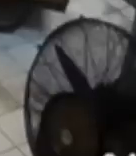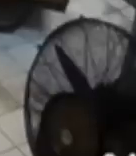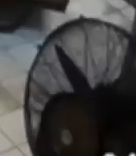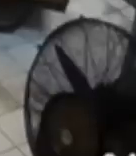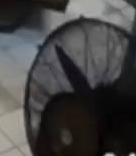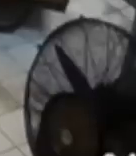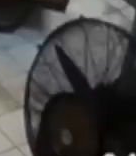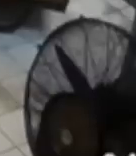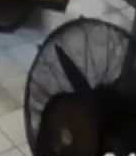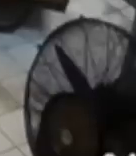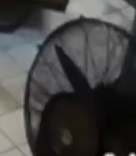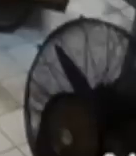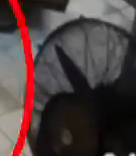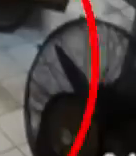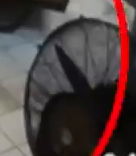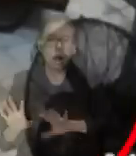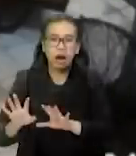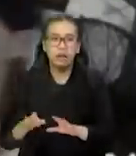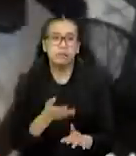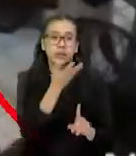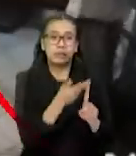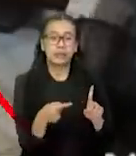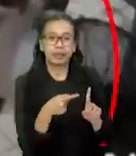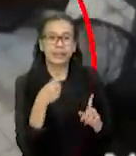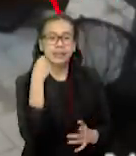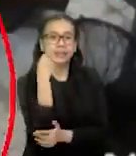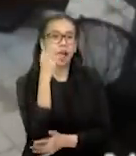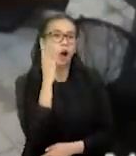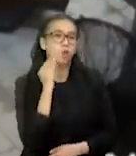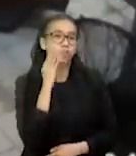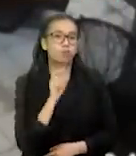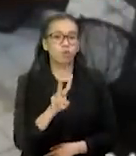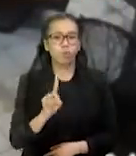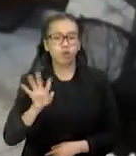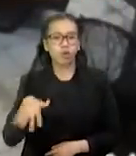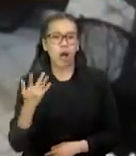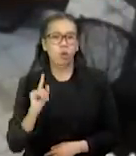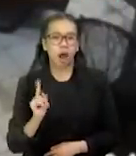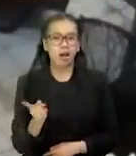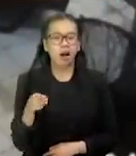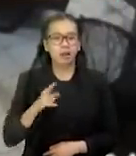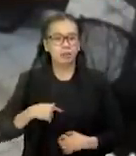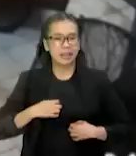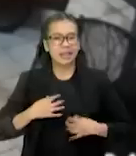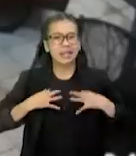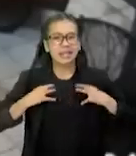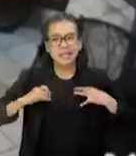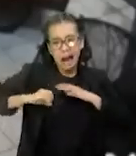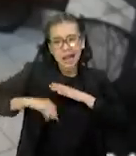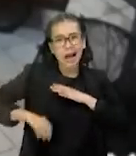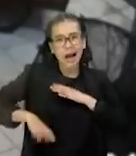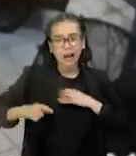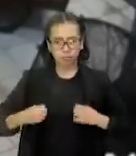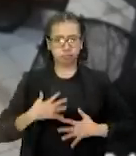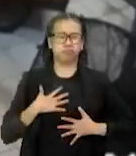Untuk menghilangkan jejak, tersangka 21 tahun ini sempat mengganti pakaiannya yang terkena noda darah korban. Tersangka